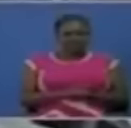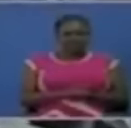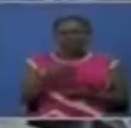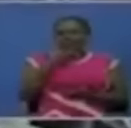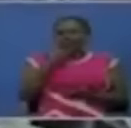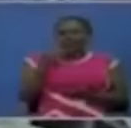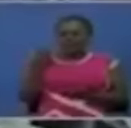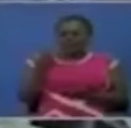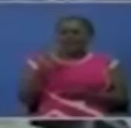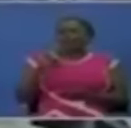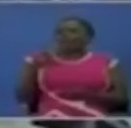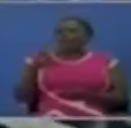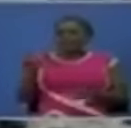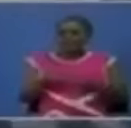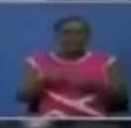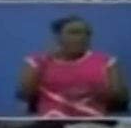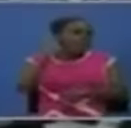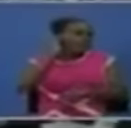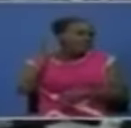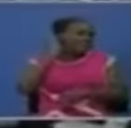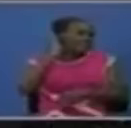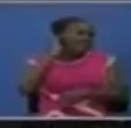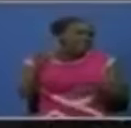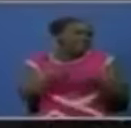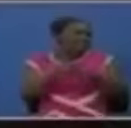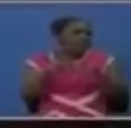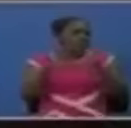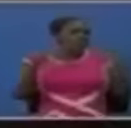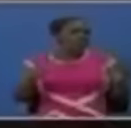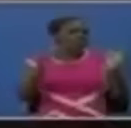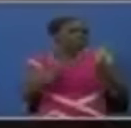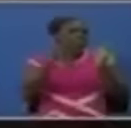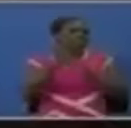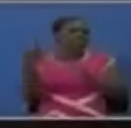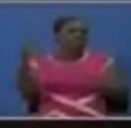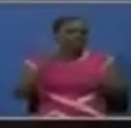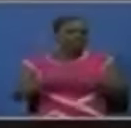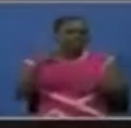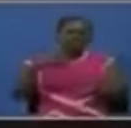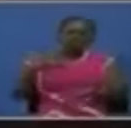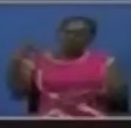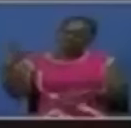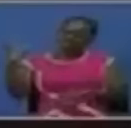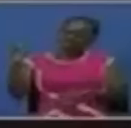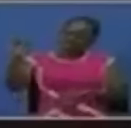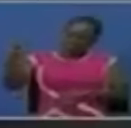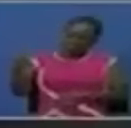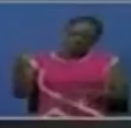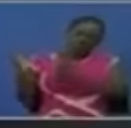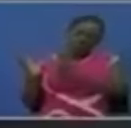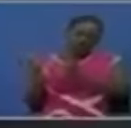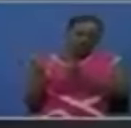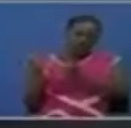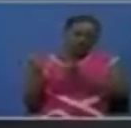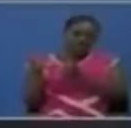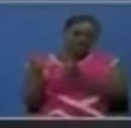Peter aliyemkana Yesu mara tatu anaonekana kumaka hapa. Mtazamaji, ushawahi kubeba shilingi milioni 52 pesa taslim? The money will